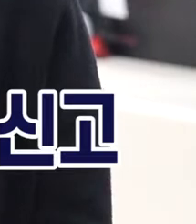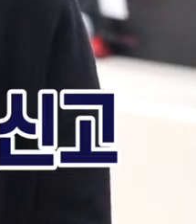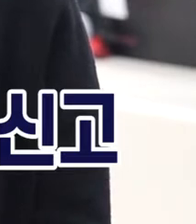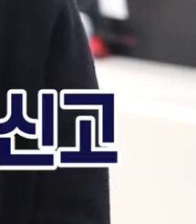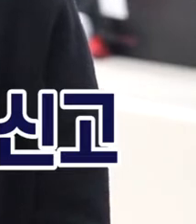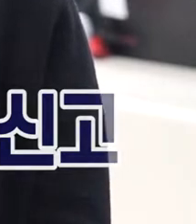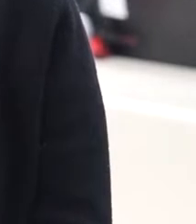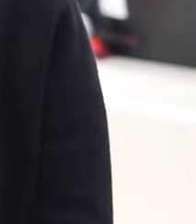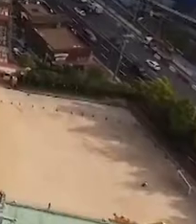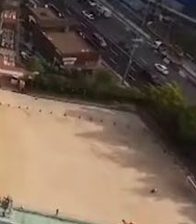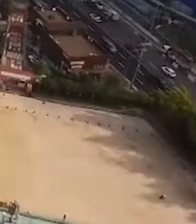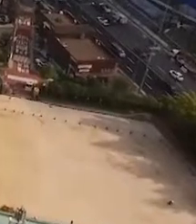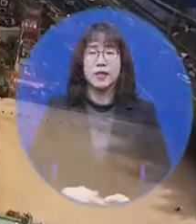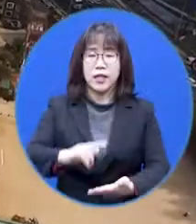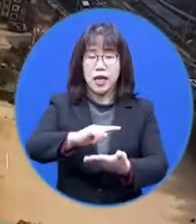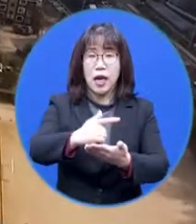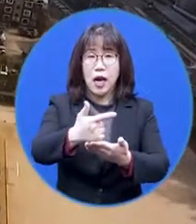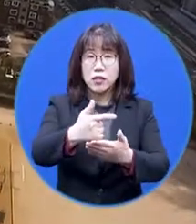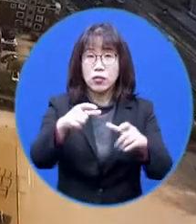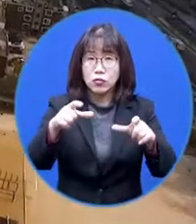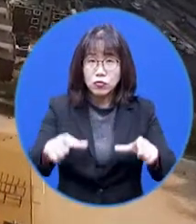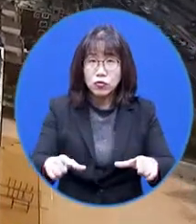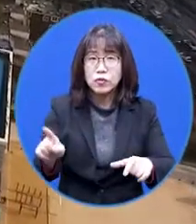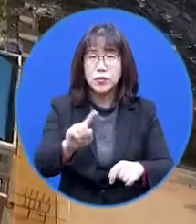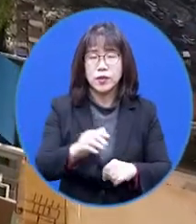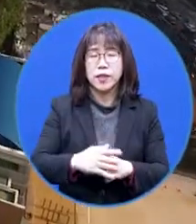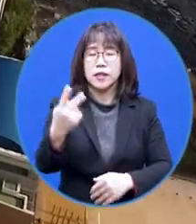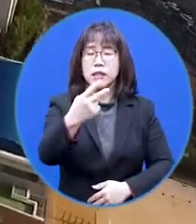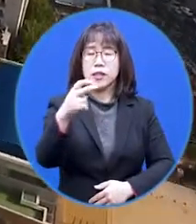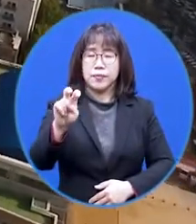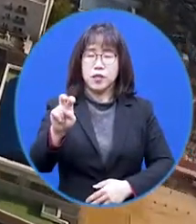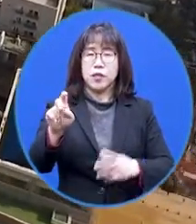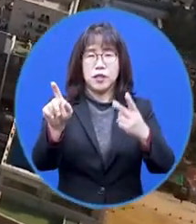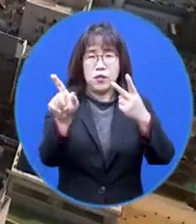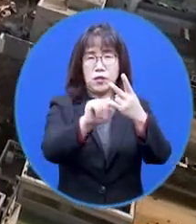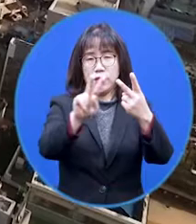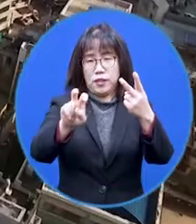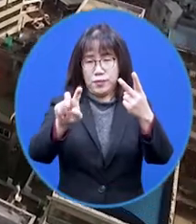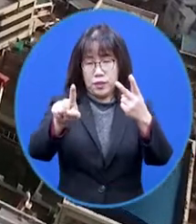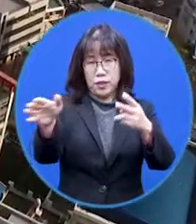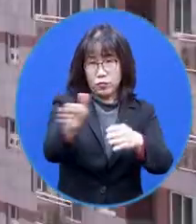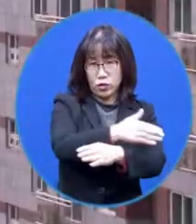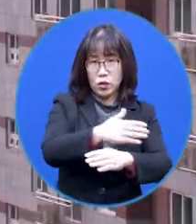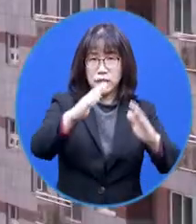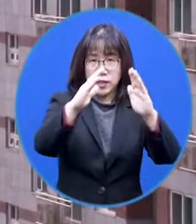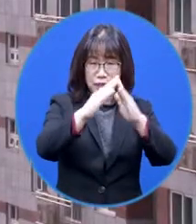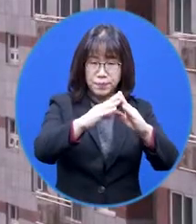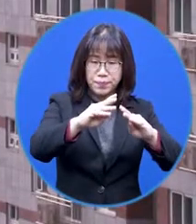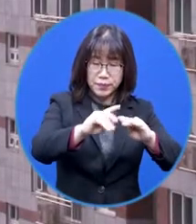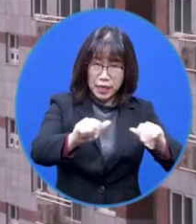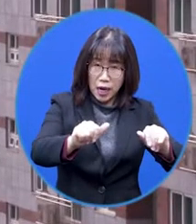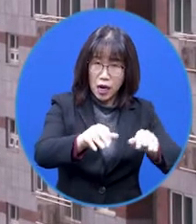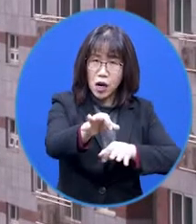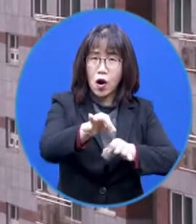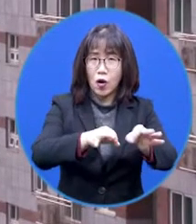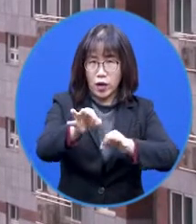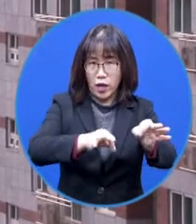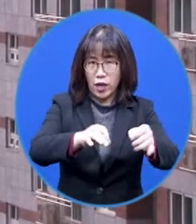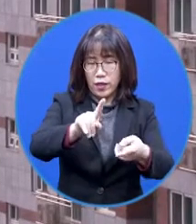신고해야 합니다. 강서구가 2020년 2월 21일부터 부동산 실거래 신고